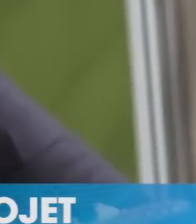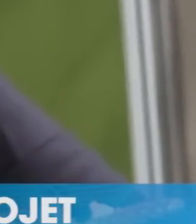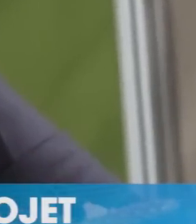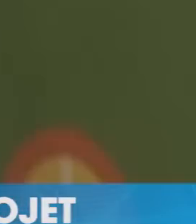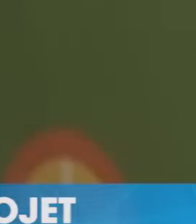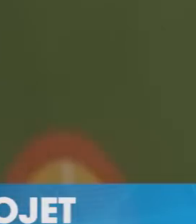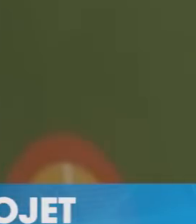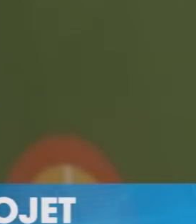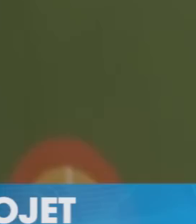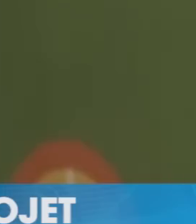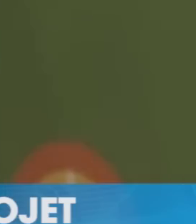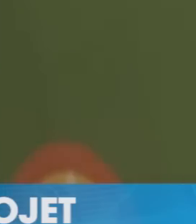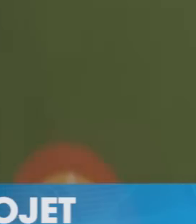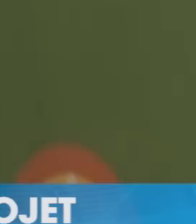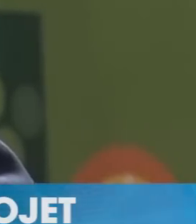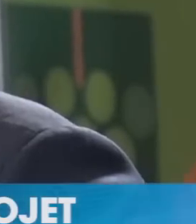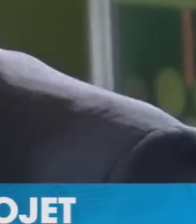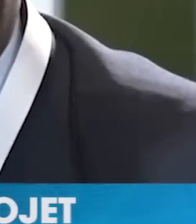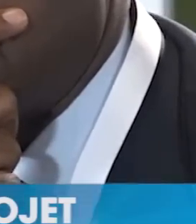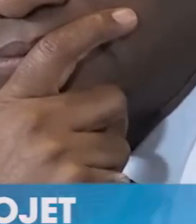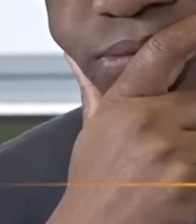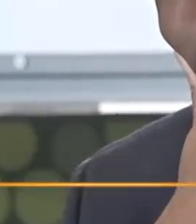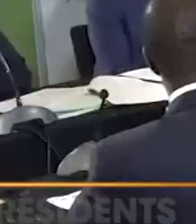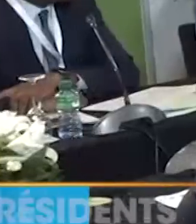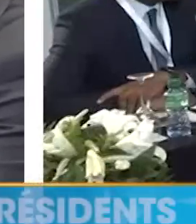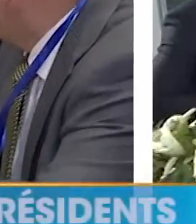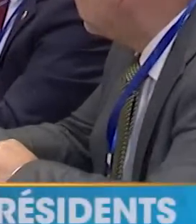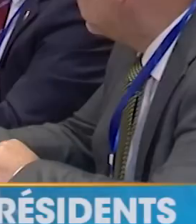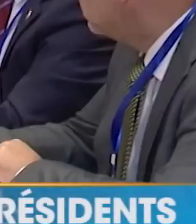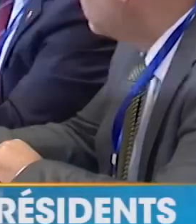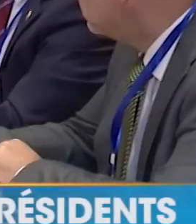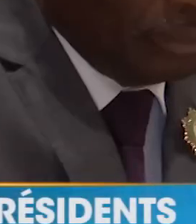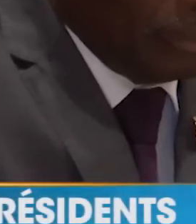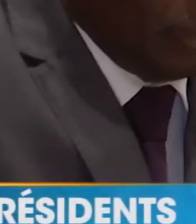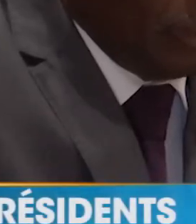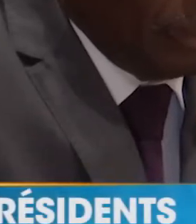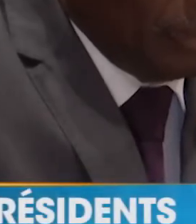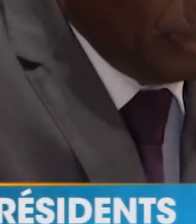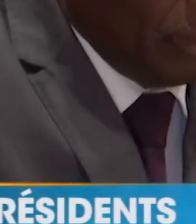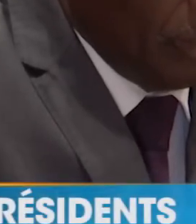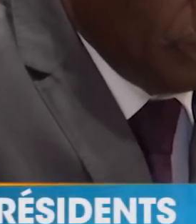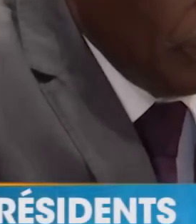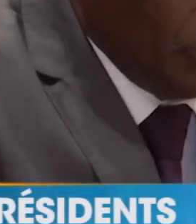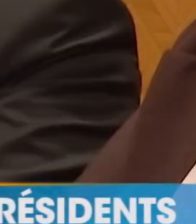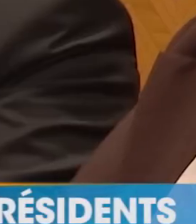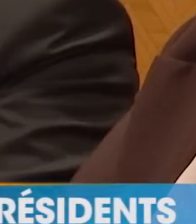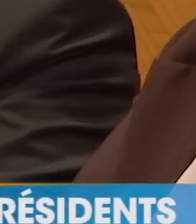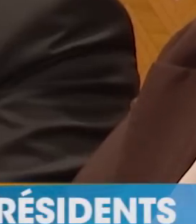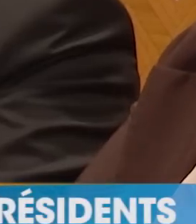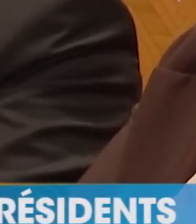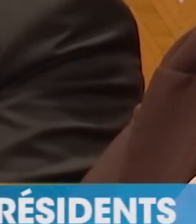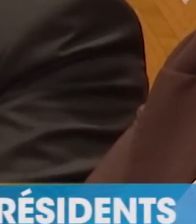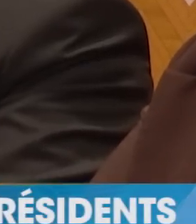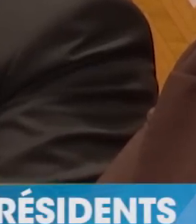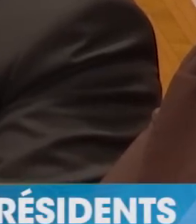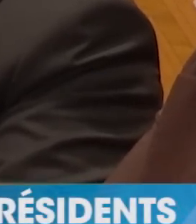d'Ivoire, programme relatif à la livraison des produits alimentaires et agricoles. À la une également, les échanges récemment